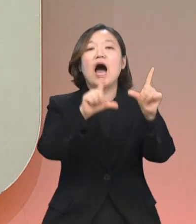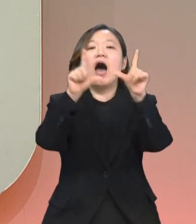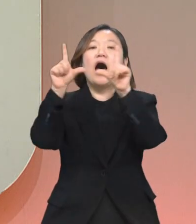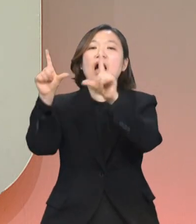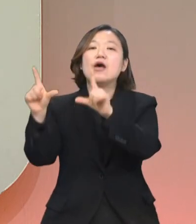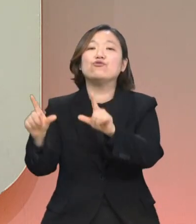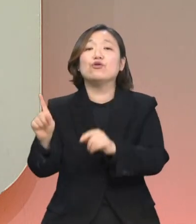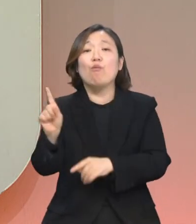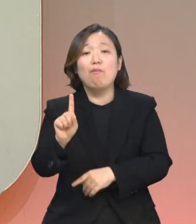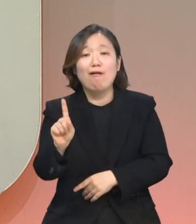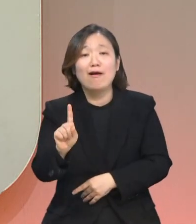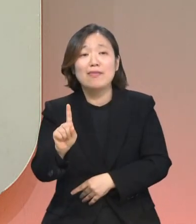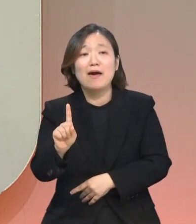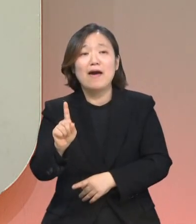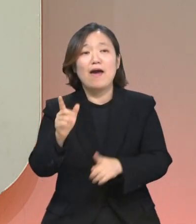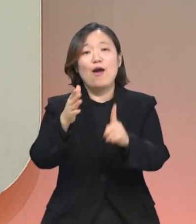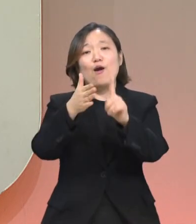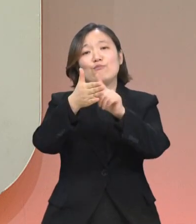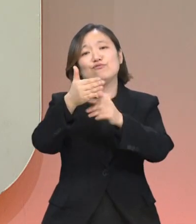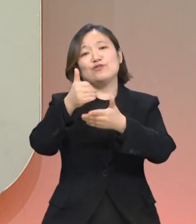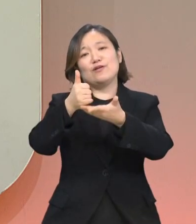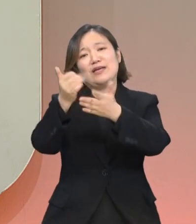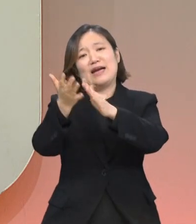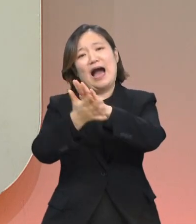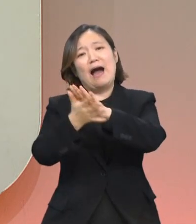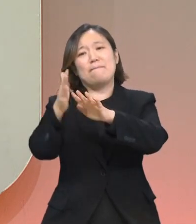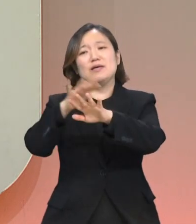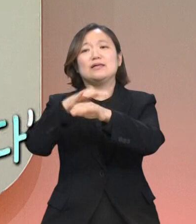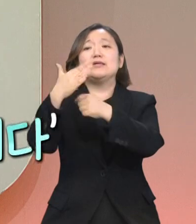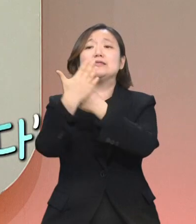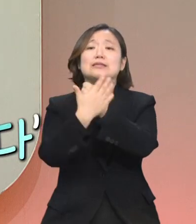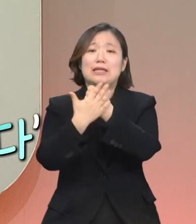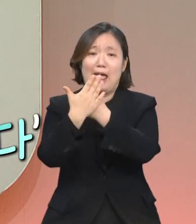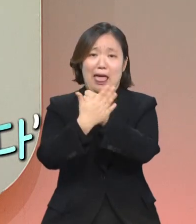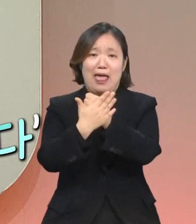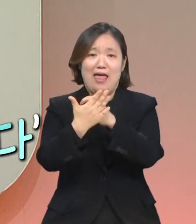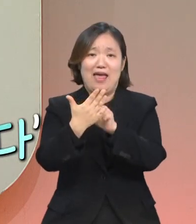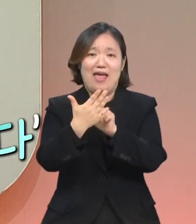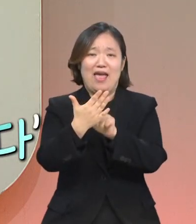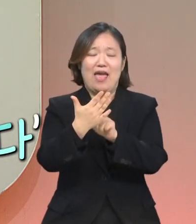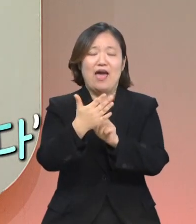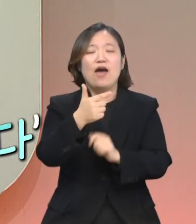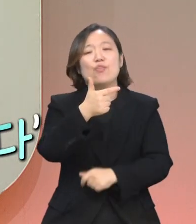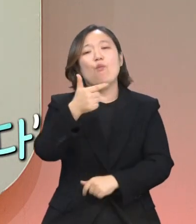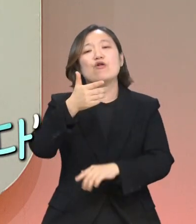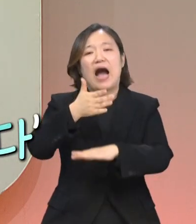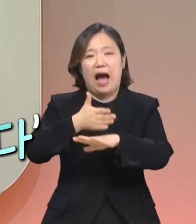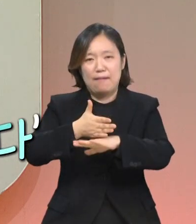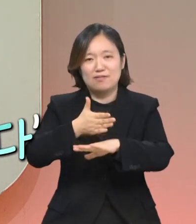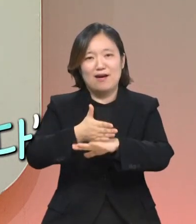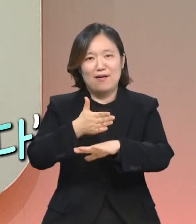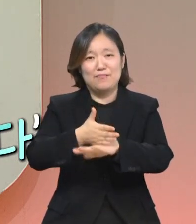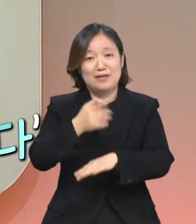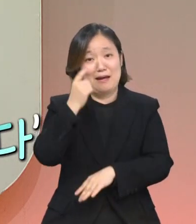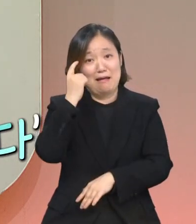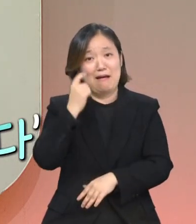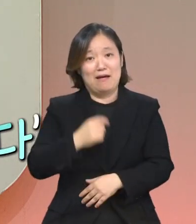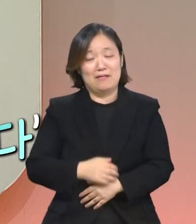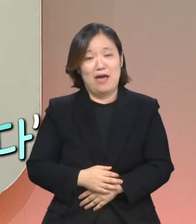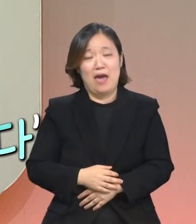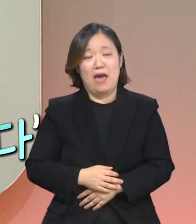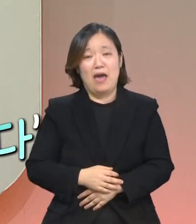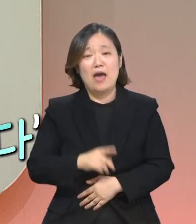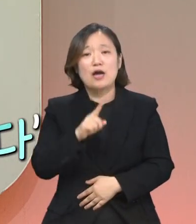것은 다 부처님 가피인 것 같아요 부처님 은혜가 너무나 고맙고 감사합니다 이런